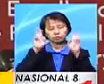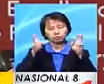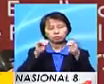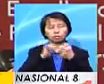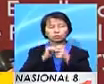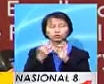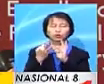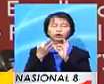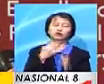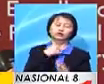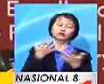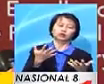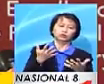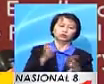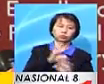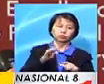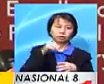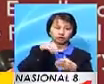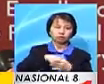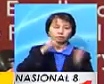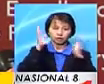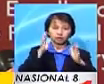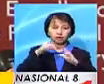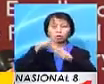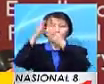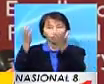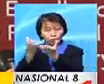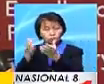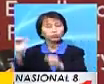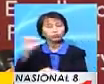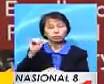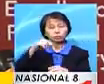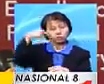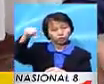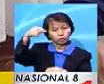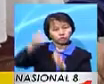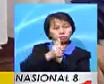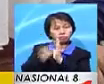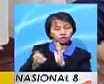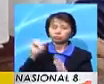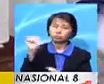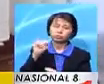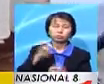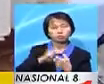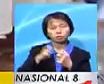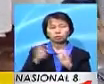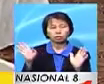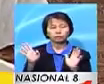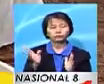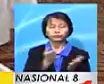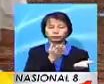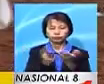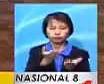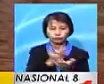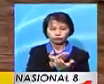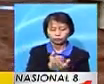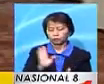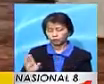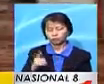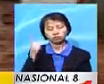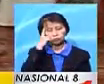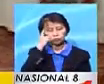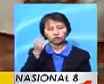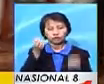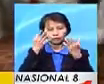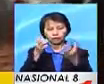we are facing now, not only in Malaysia, globally, when you talk about a quality talent. Selain perkhidmatan keuangan, beliau turut berpendapat